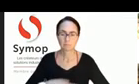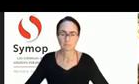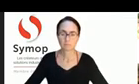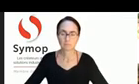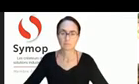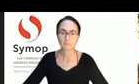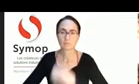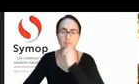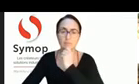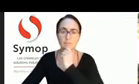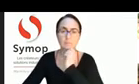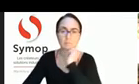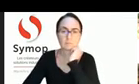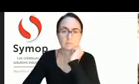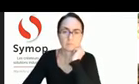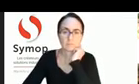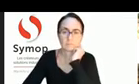disponibilité